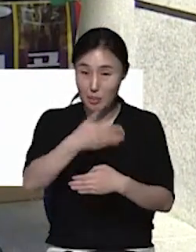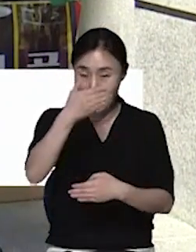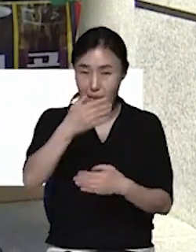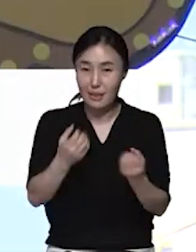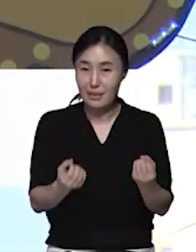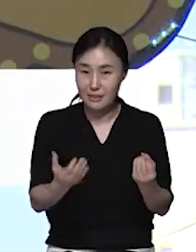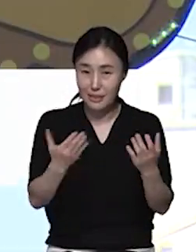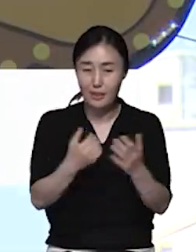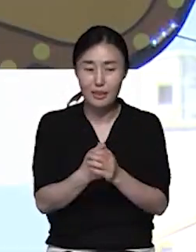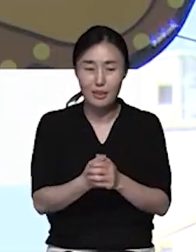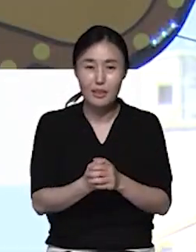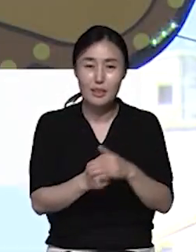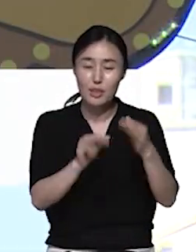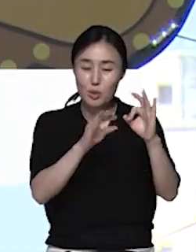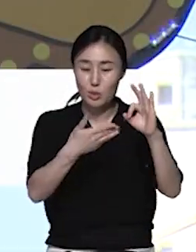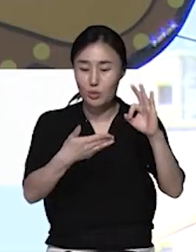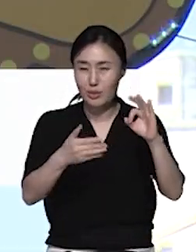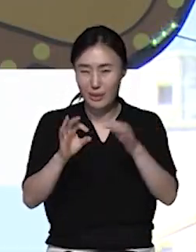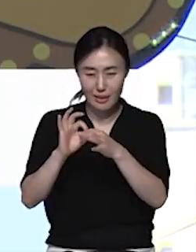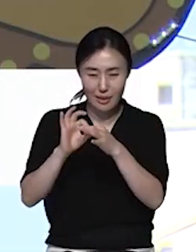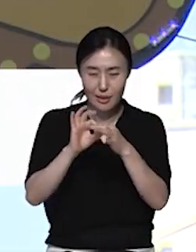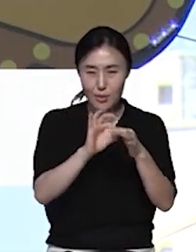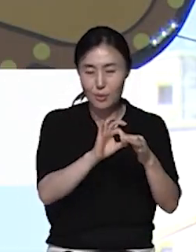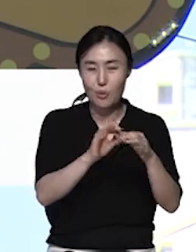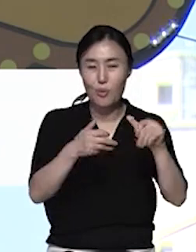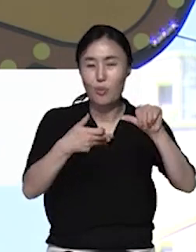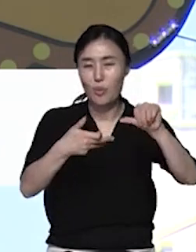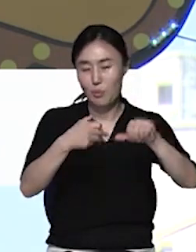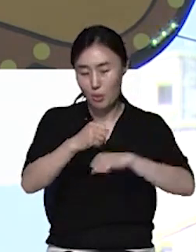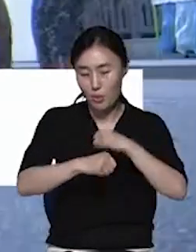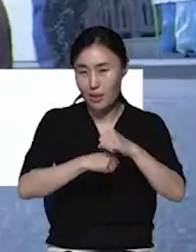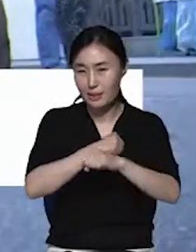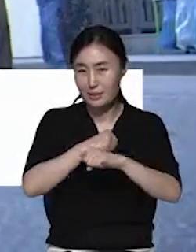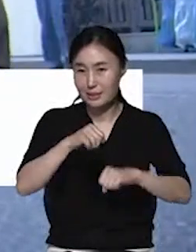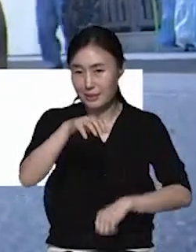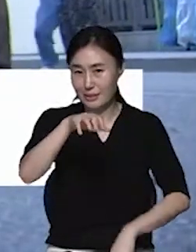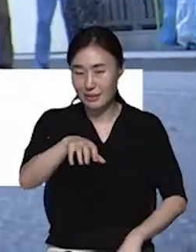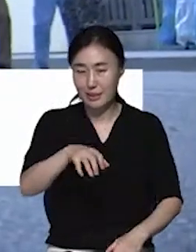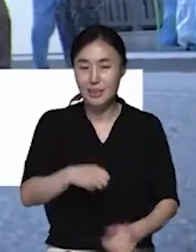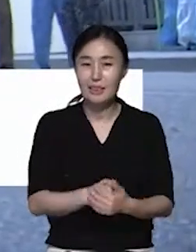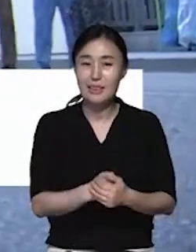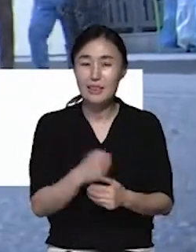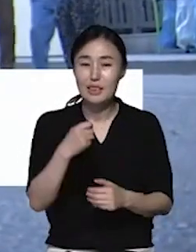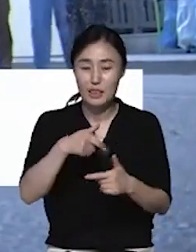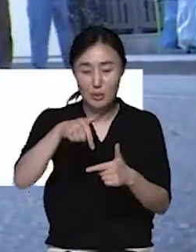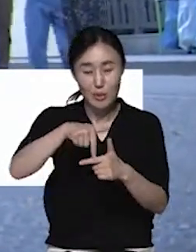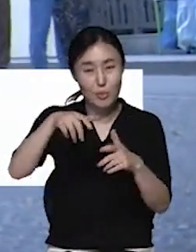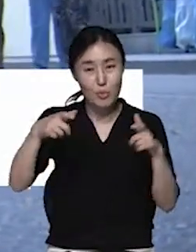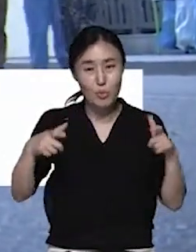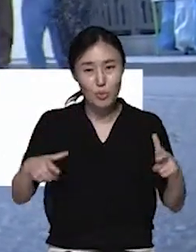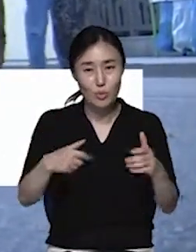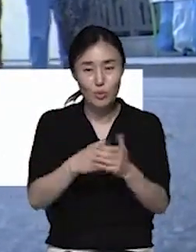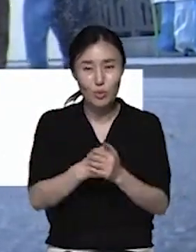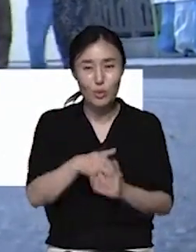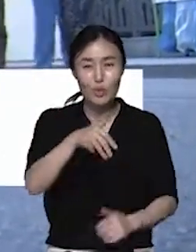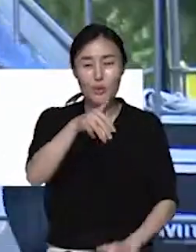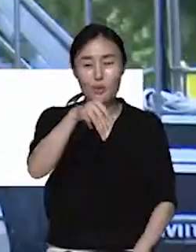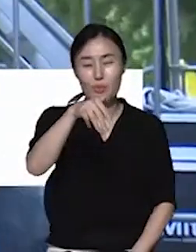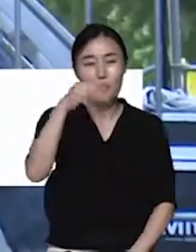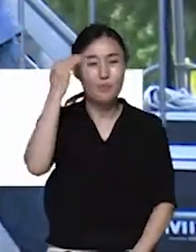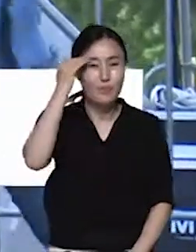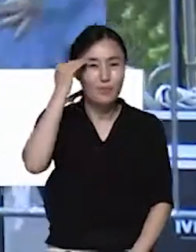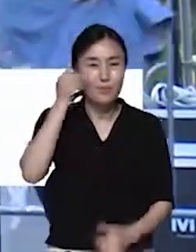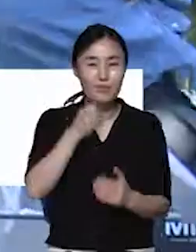시작으로 9일까지 광주 5.18 광장과 충장로, 금남로 일대에서 충장 발광을 주제로 7080의